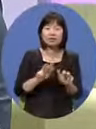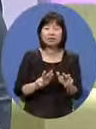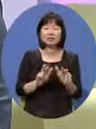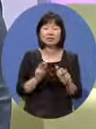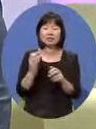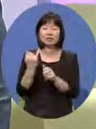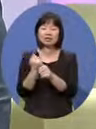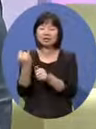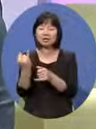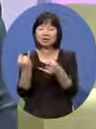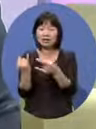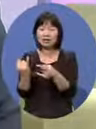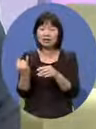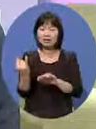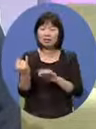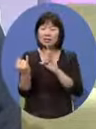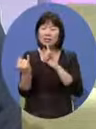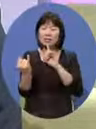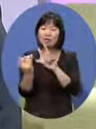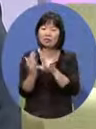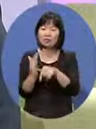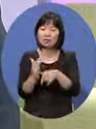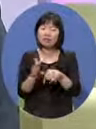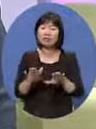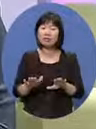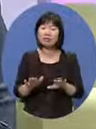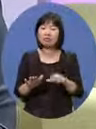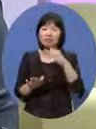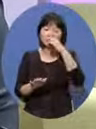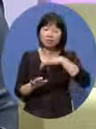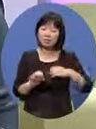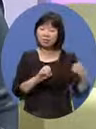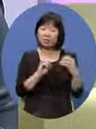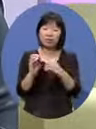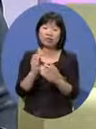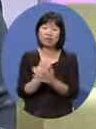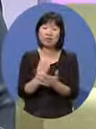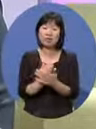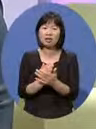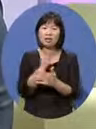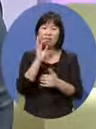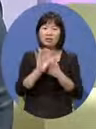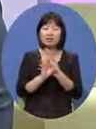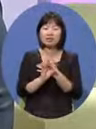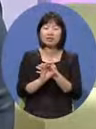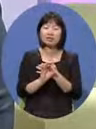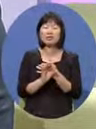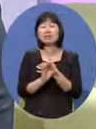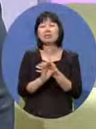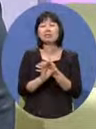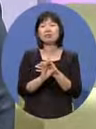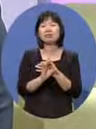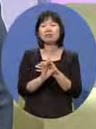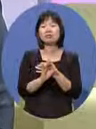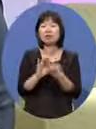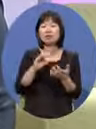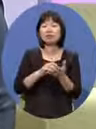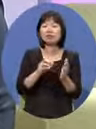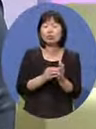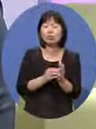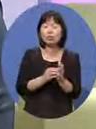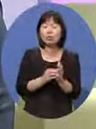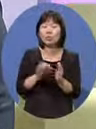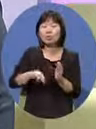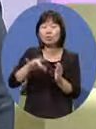이제 최성혜 씨한테 이야기할 때요. 그러니까는 그냥 대화를 하지 말고 만약에 그 적절하게